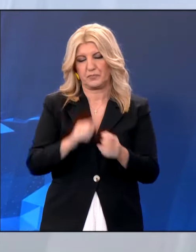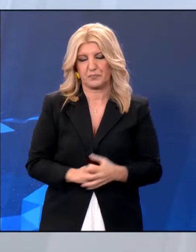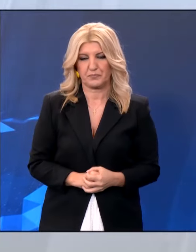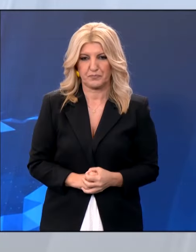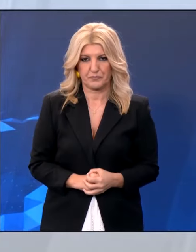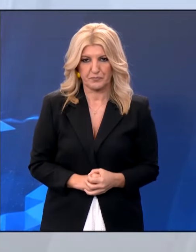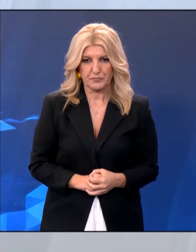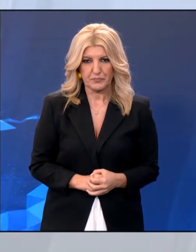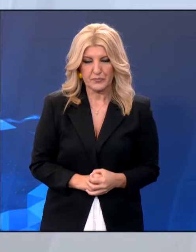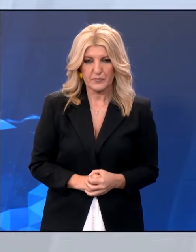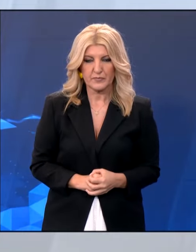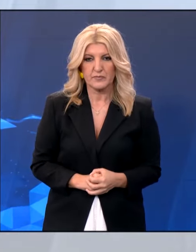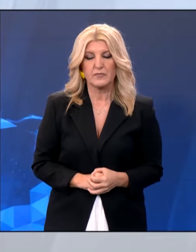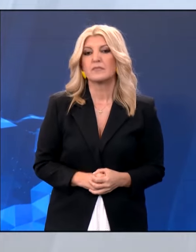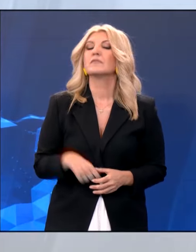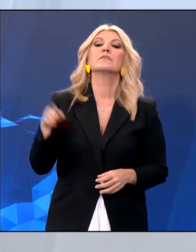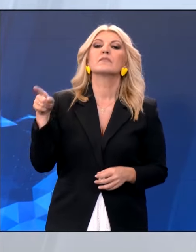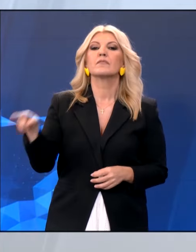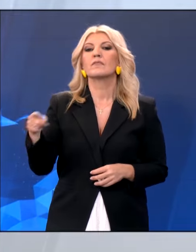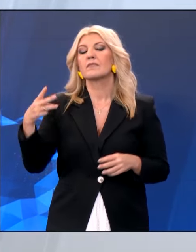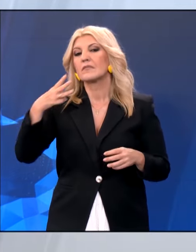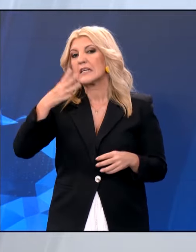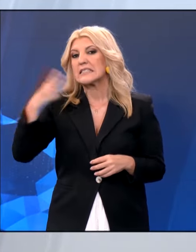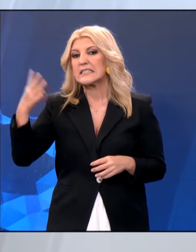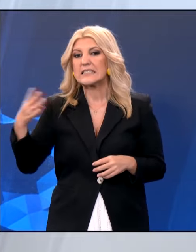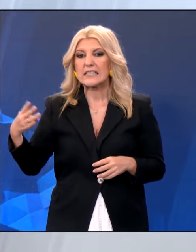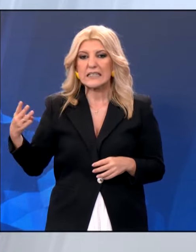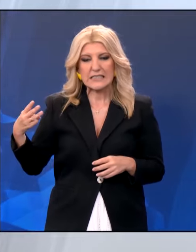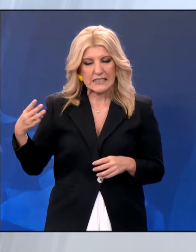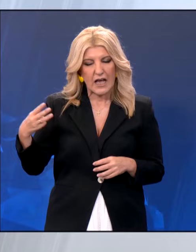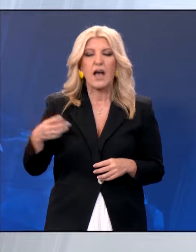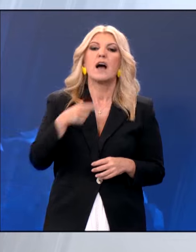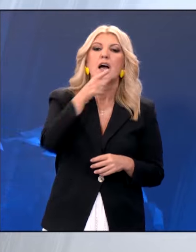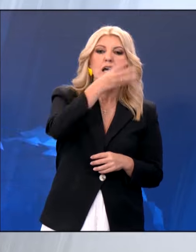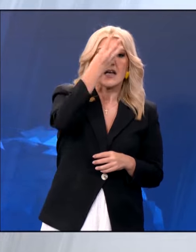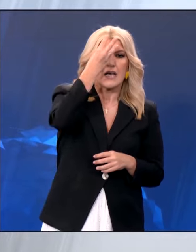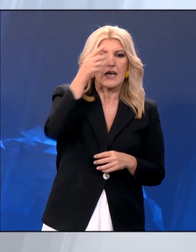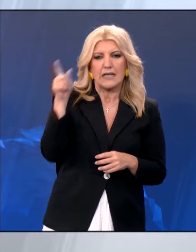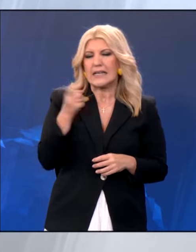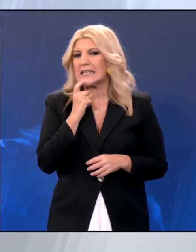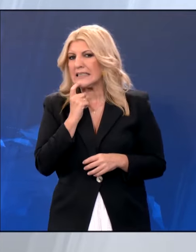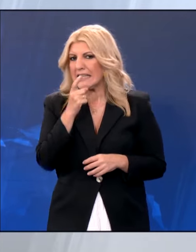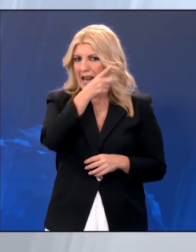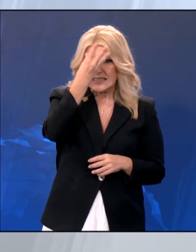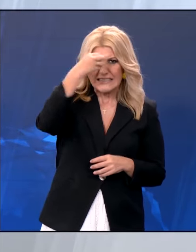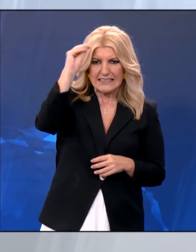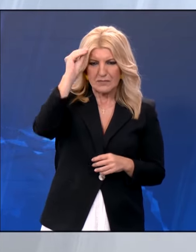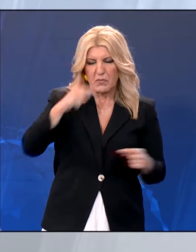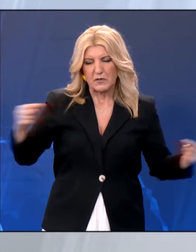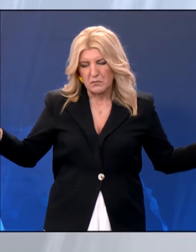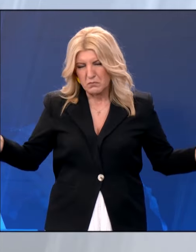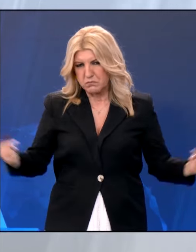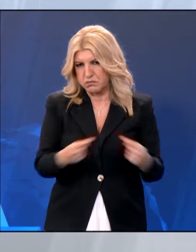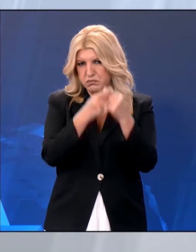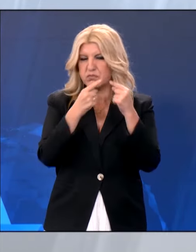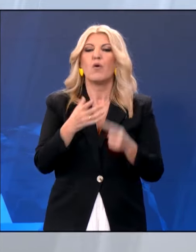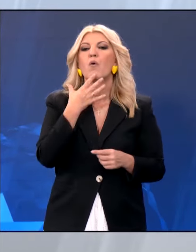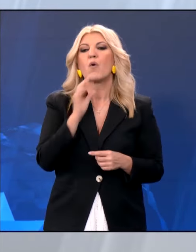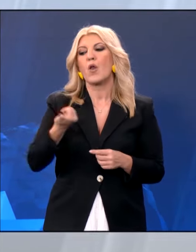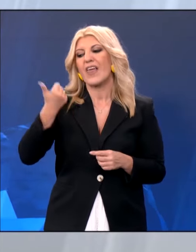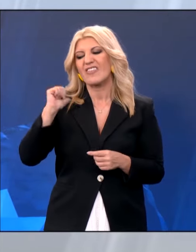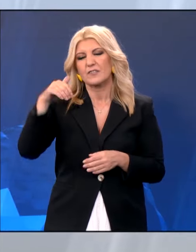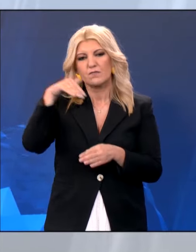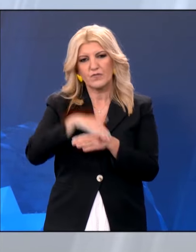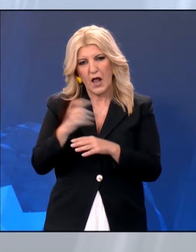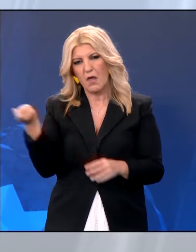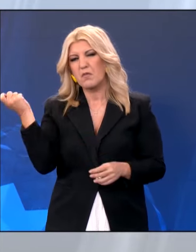Σύγκρουση κορυφή στο ΣΥΡΙΖΑ με ανταλλαγή πυρών Κασελάκη-Τσίπρα μετά και την μεταμεσονύκτια ανάρτηση του Προέδρου. Ενδεικτική του κλίματος